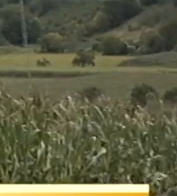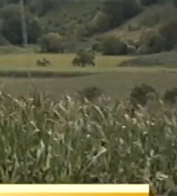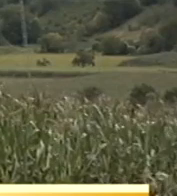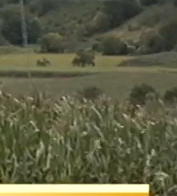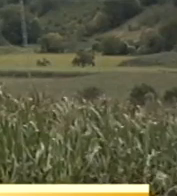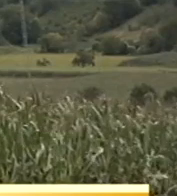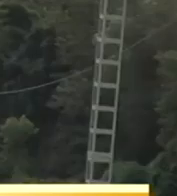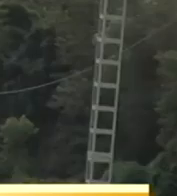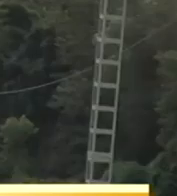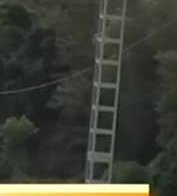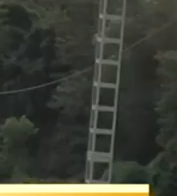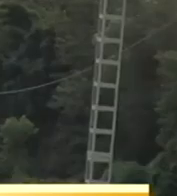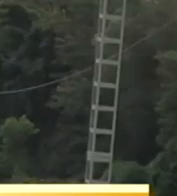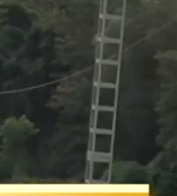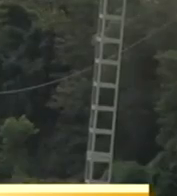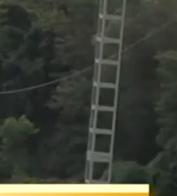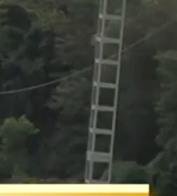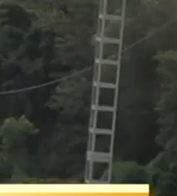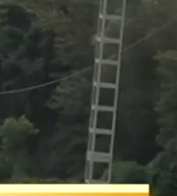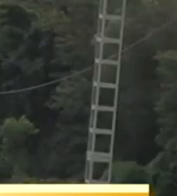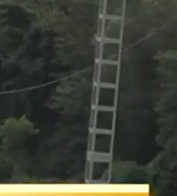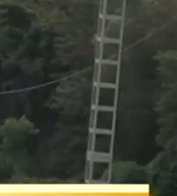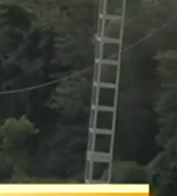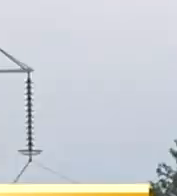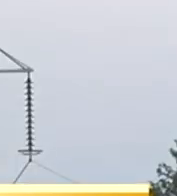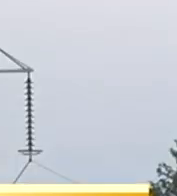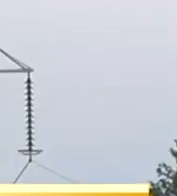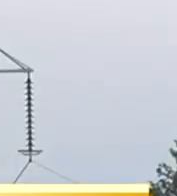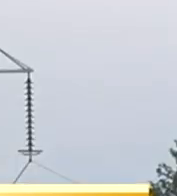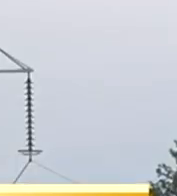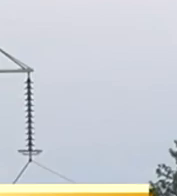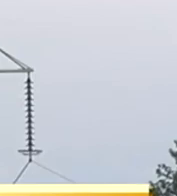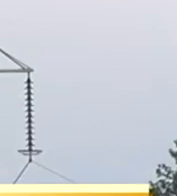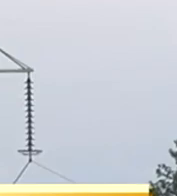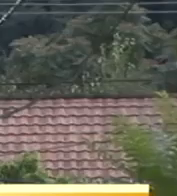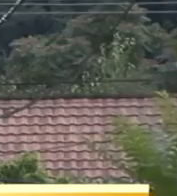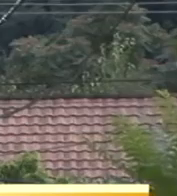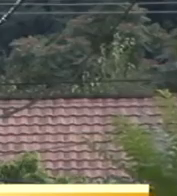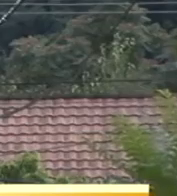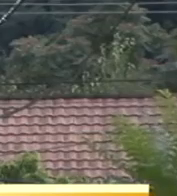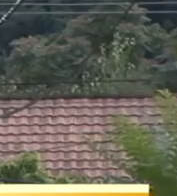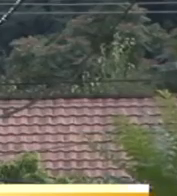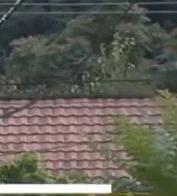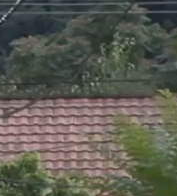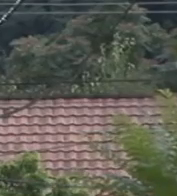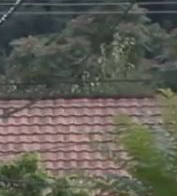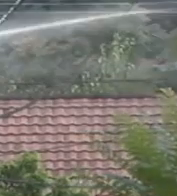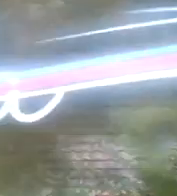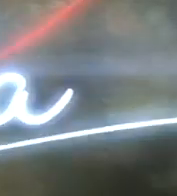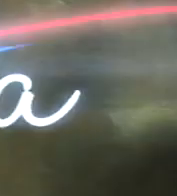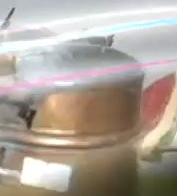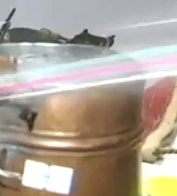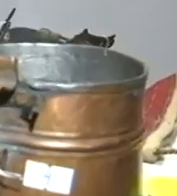Meštani Donje i Gornje Crnišave kod Trstenika zbog kvarova na mreži često su i danima bez struje.